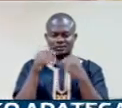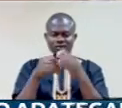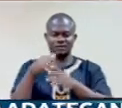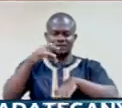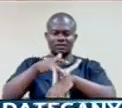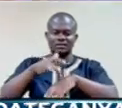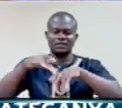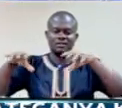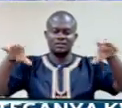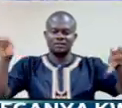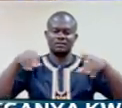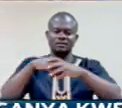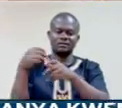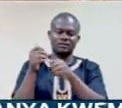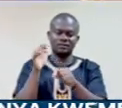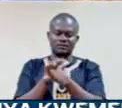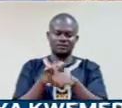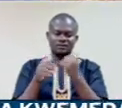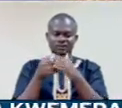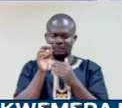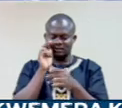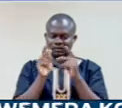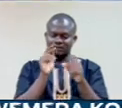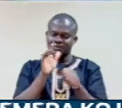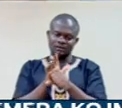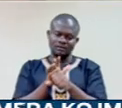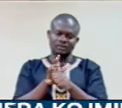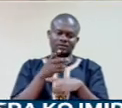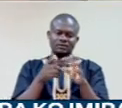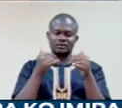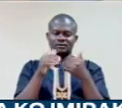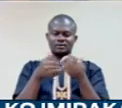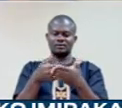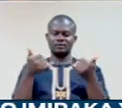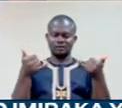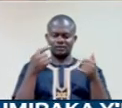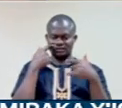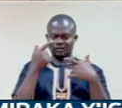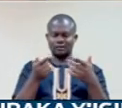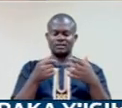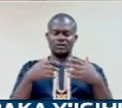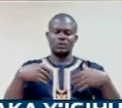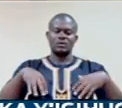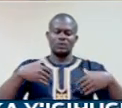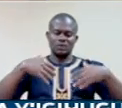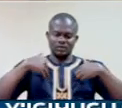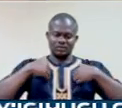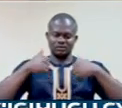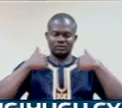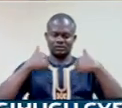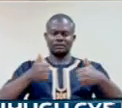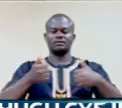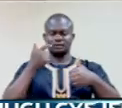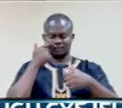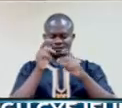turi benshi, abakiriya ari benshi, ugasanga twabaye benshi cyane. Ariko ubu turi guhumeka, bimeze neza, uri kubona